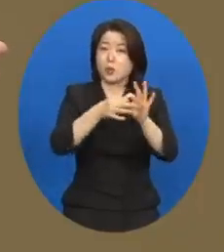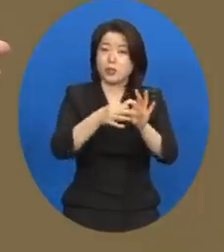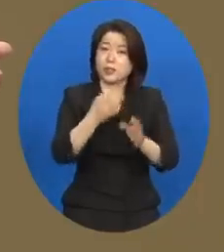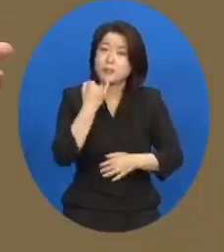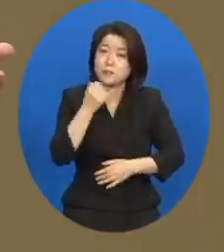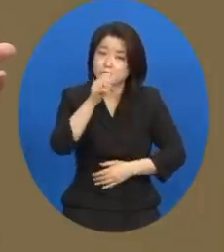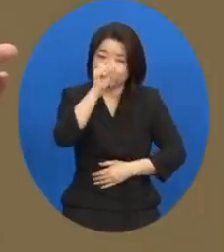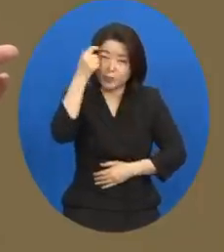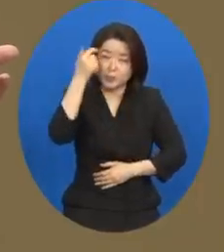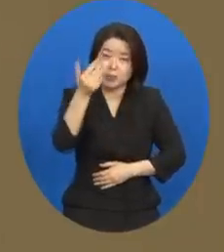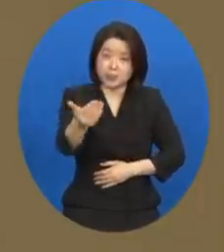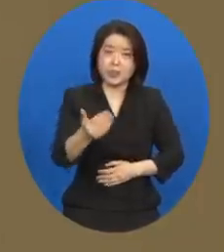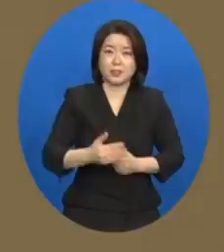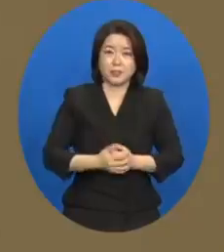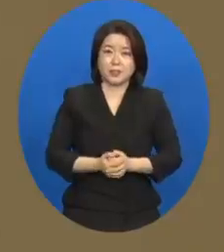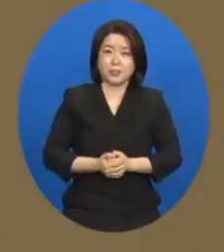좋으십니까?